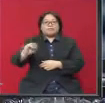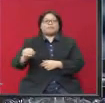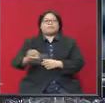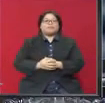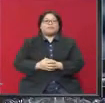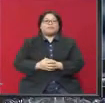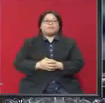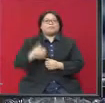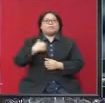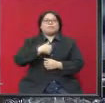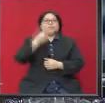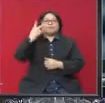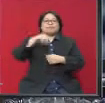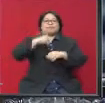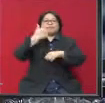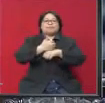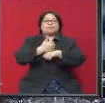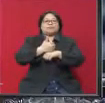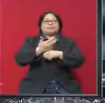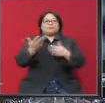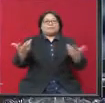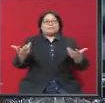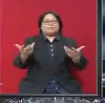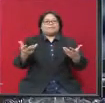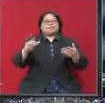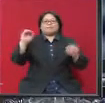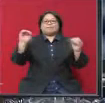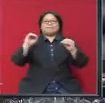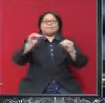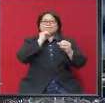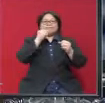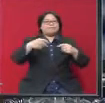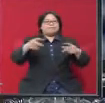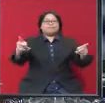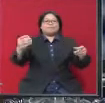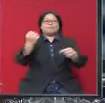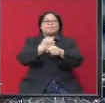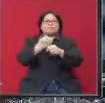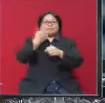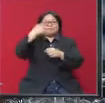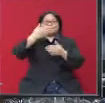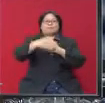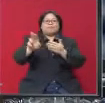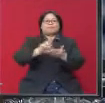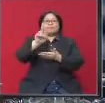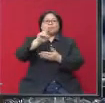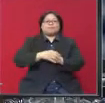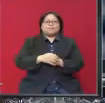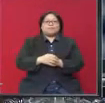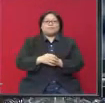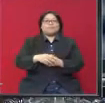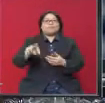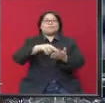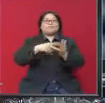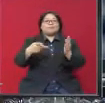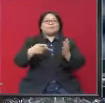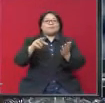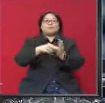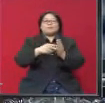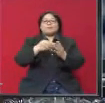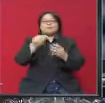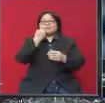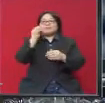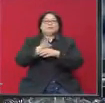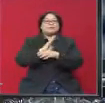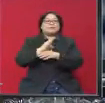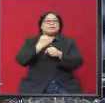9go kita lihat wujud ketulisan peluang pekerjaan di kalangan mahasiswa justru Onto the yakin makan gaji bukan lagi